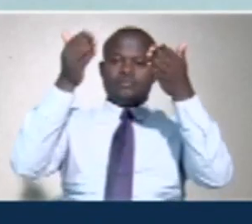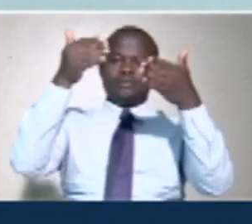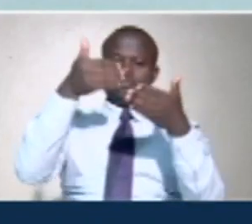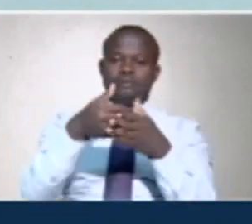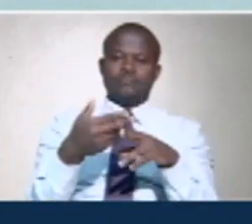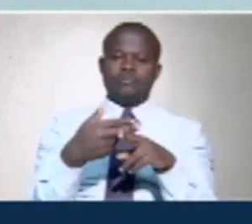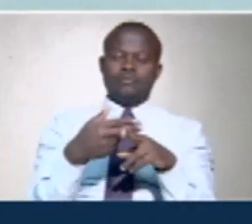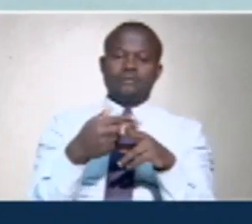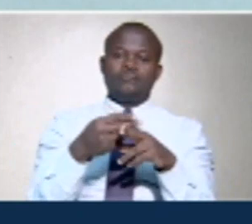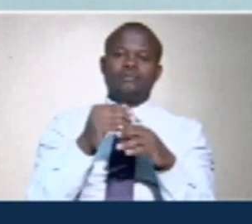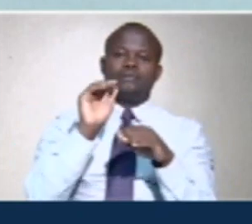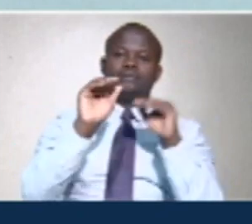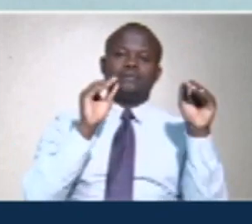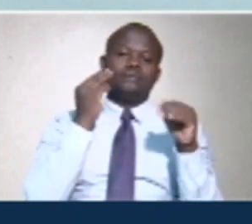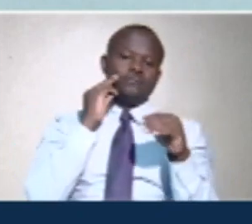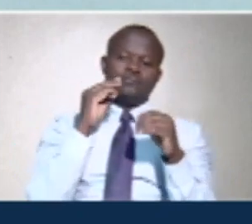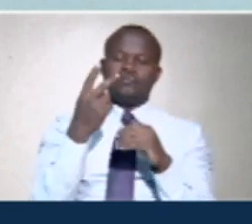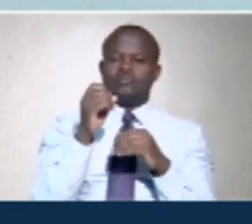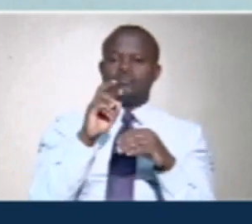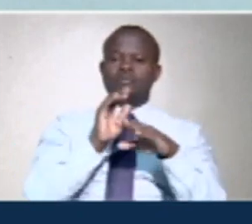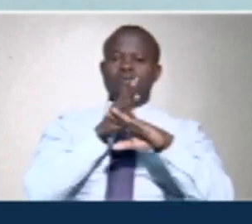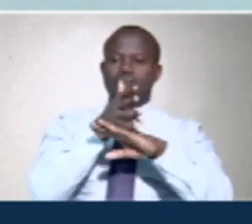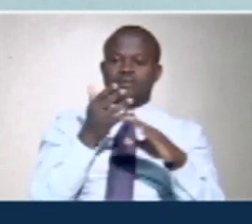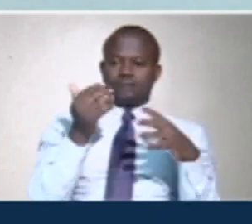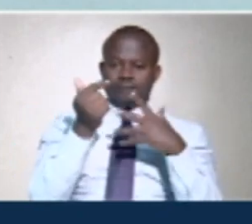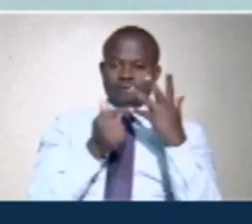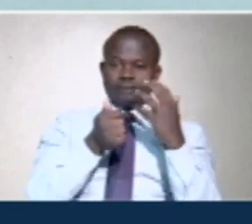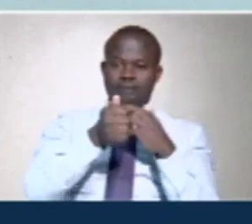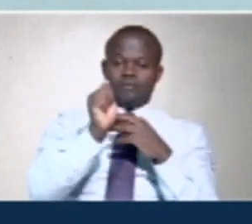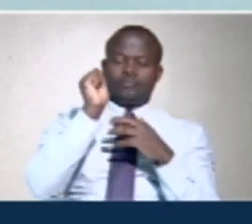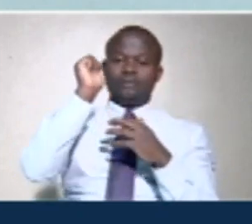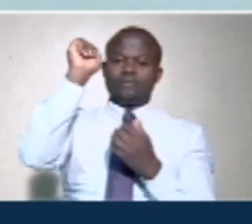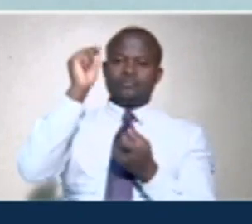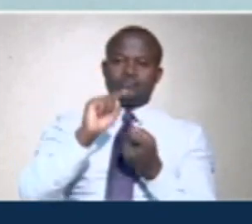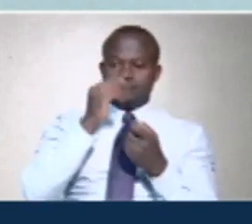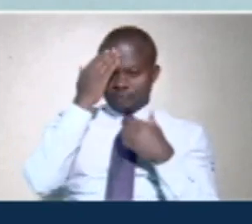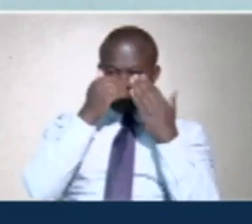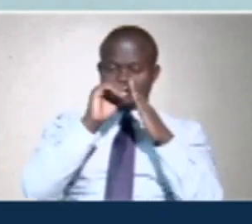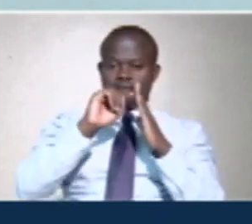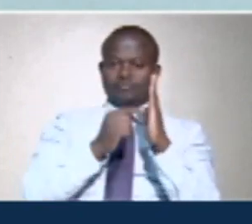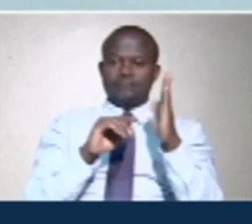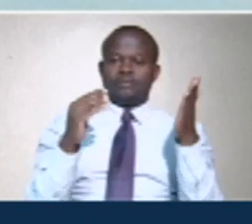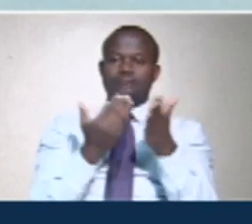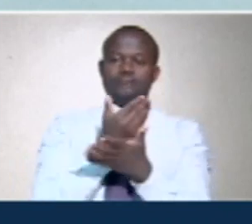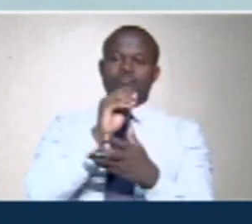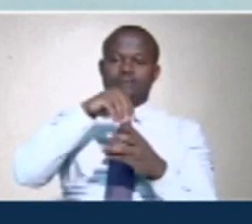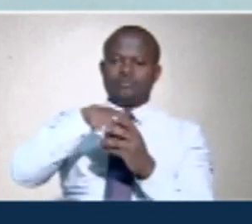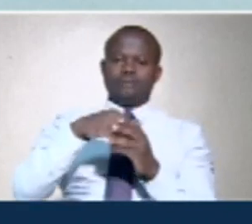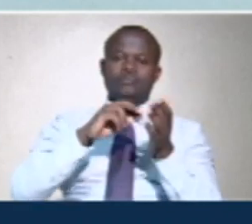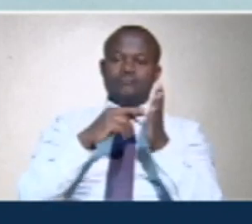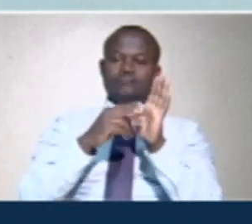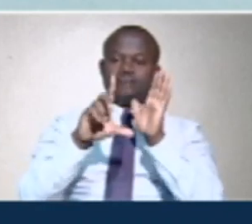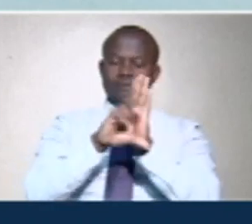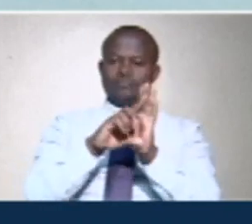bigeze kuba arimo kubazwa nka miliyoni makumyabiri cyangwa se zirenga ibyo rero byagabanutse kuko hari ingingo nshya yashyizwe muri uyu mushinga